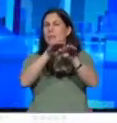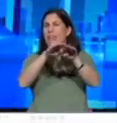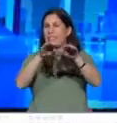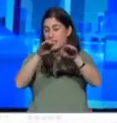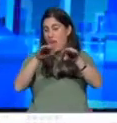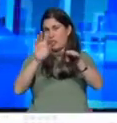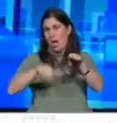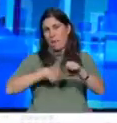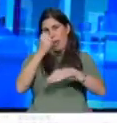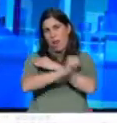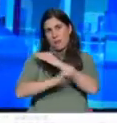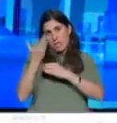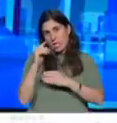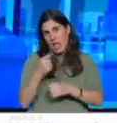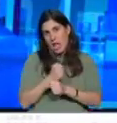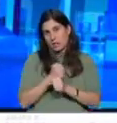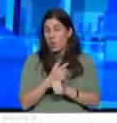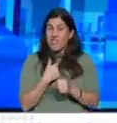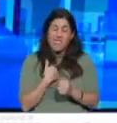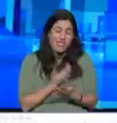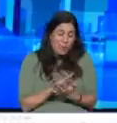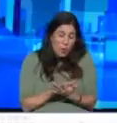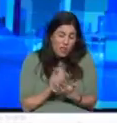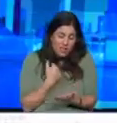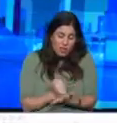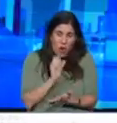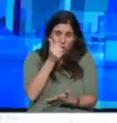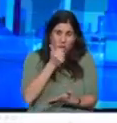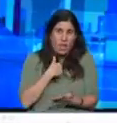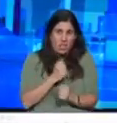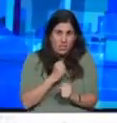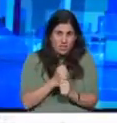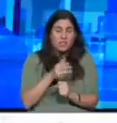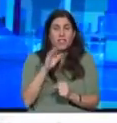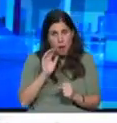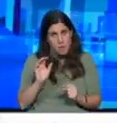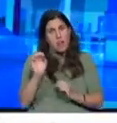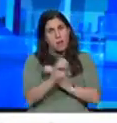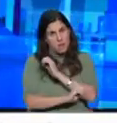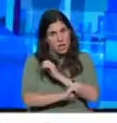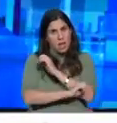שהמכללה למינהל הייתה אמורה לעשות. אני מודה שאני את התואר הראשון שלי עשיתי גם במכללה